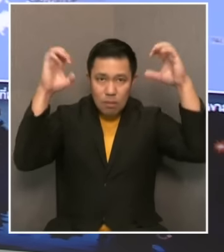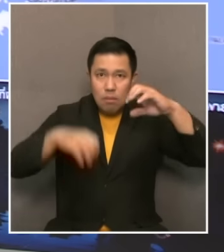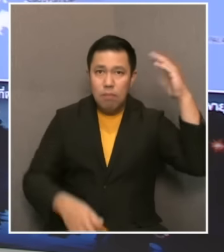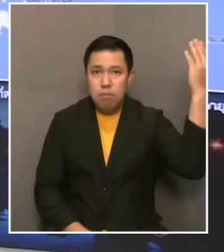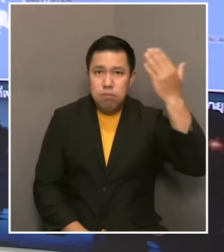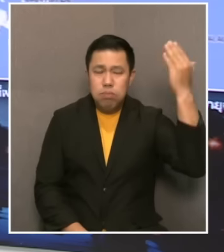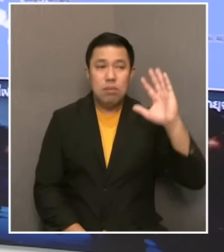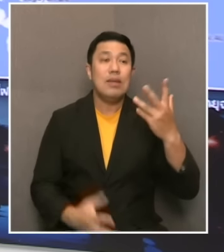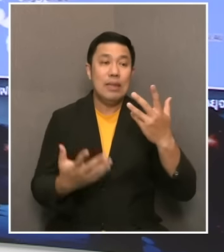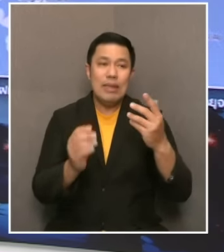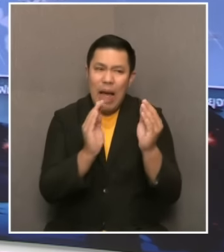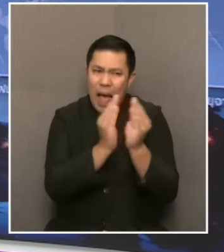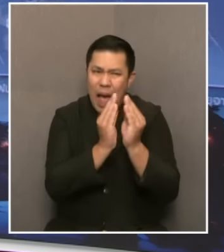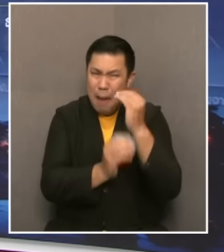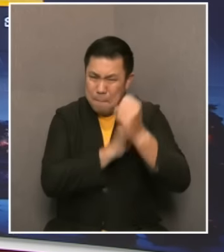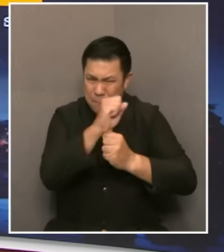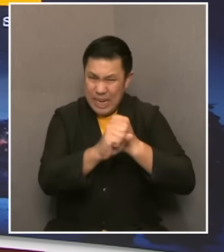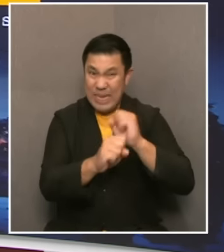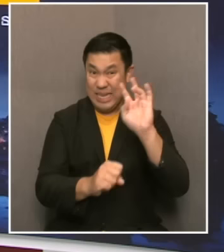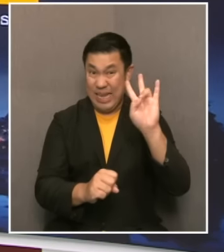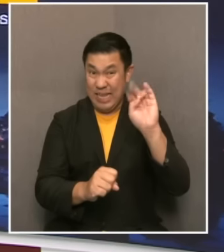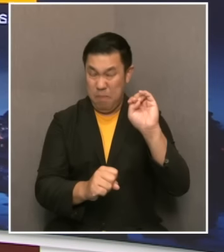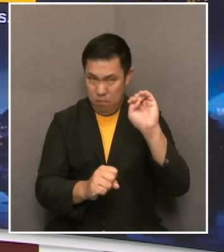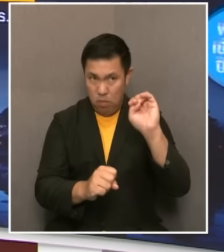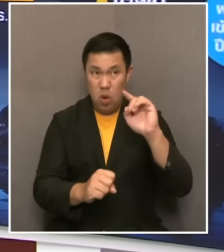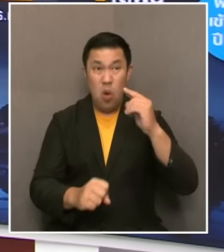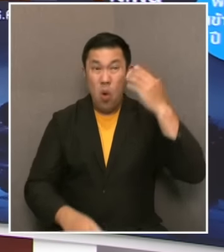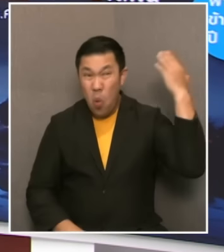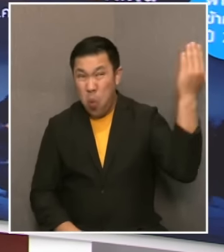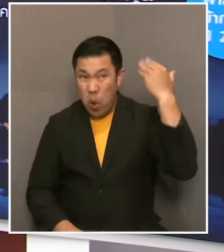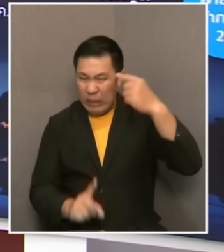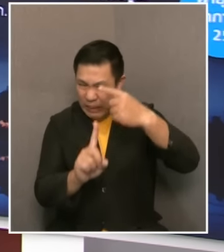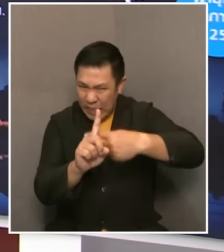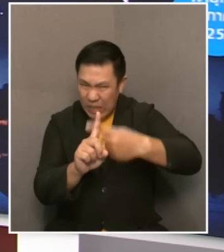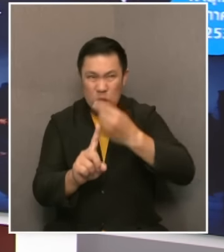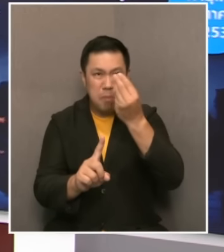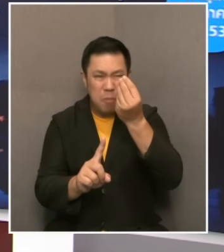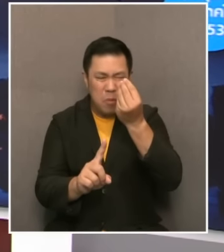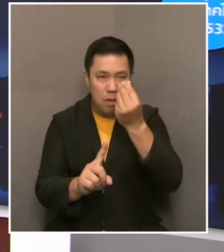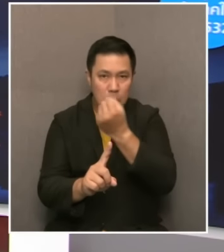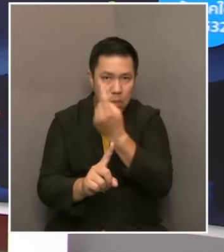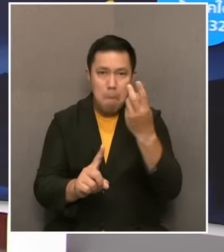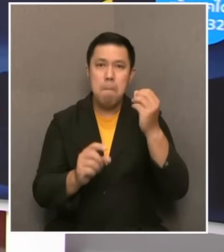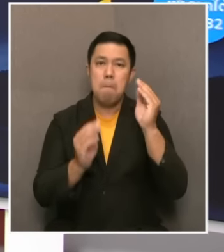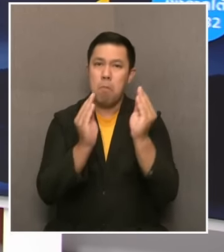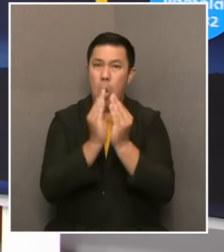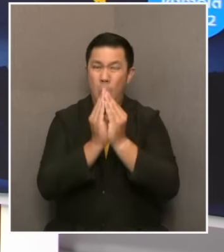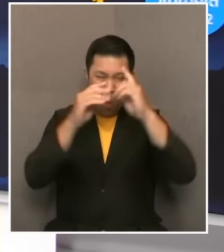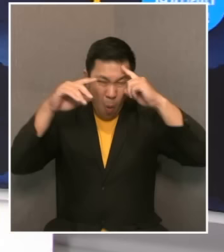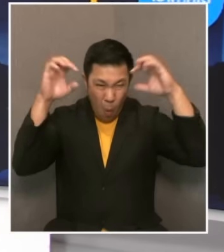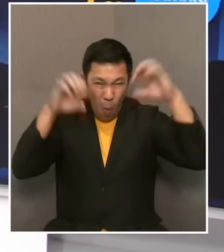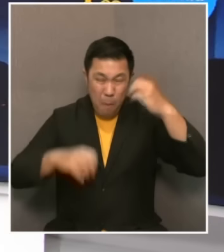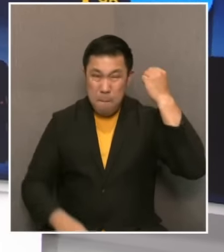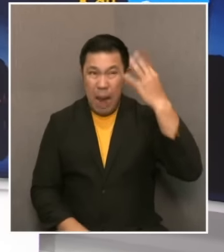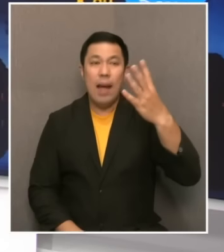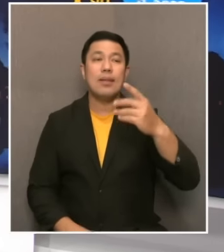าในช่วง70ปีที่ผ่านมาเนี่ยมีพายุเข้ามาในเดือนไหนมากที่สุดนะครับอันนี้เป็นข้อมูลที่เก็บมานะครับ